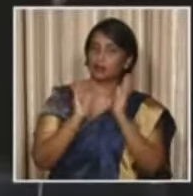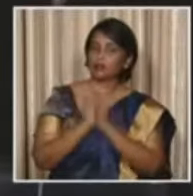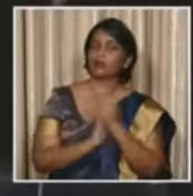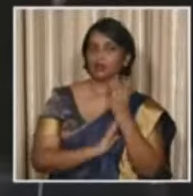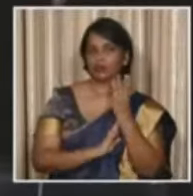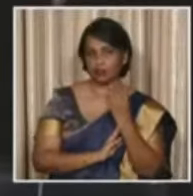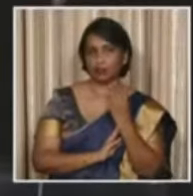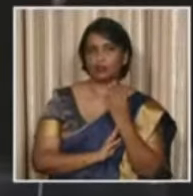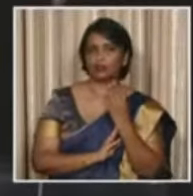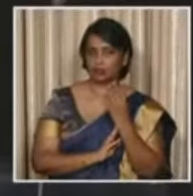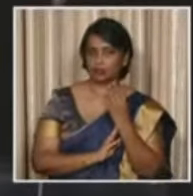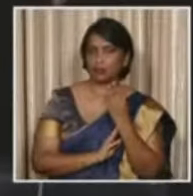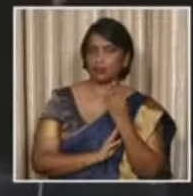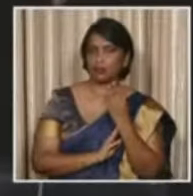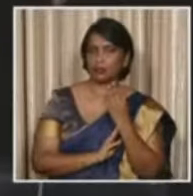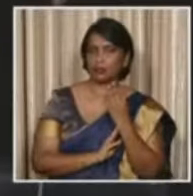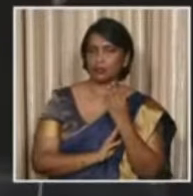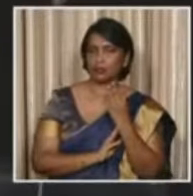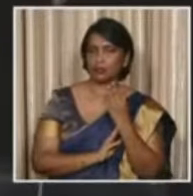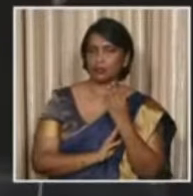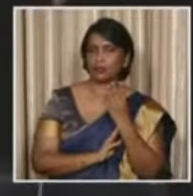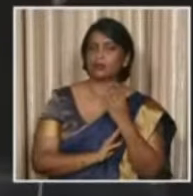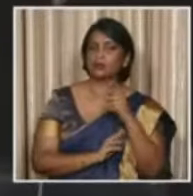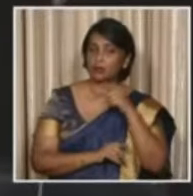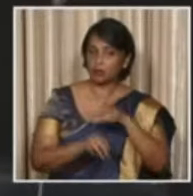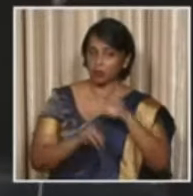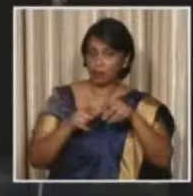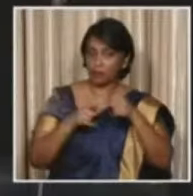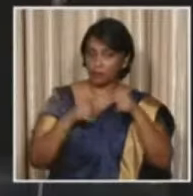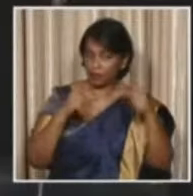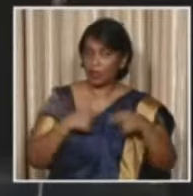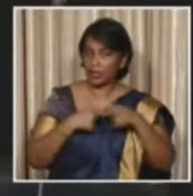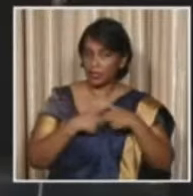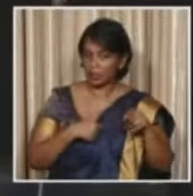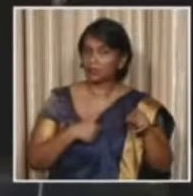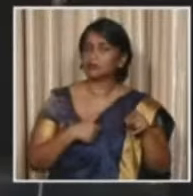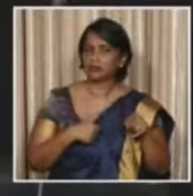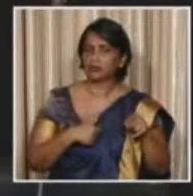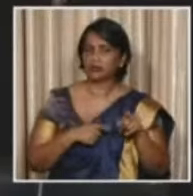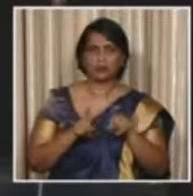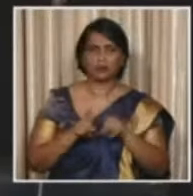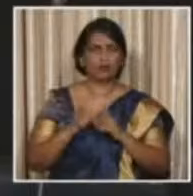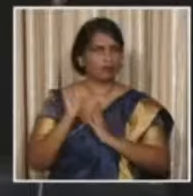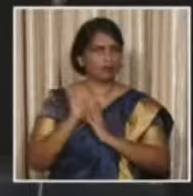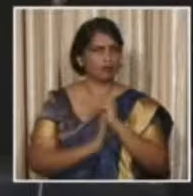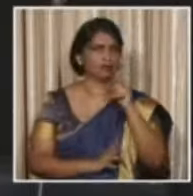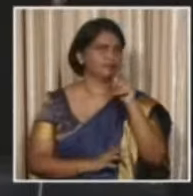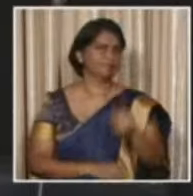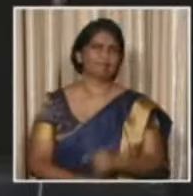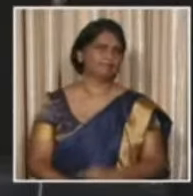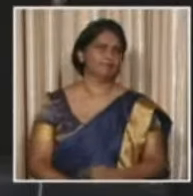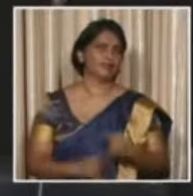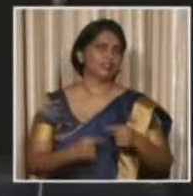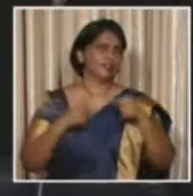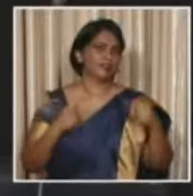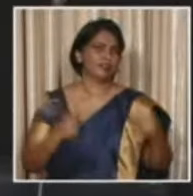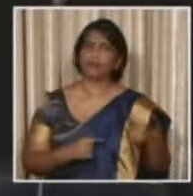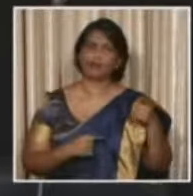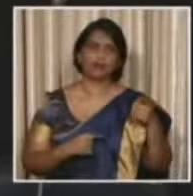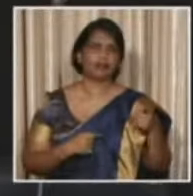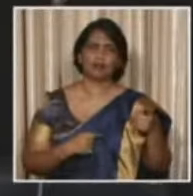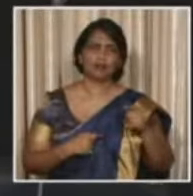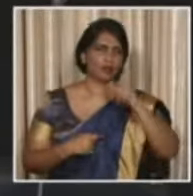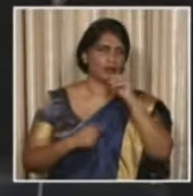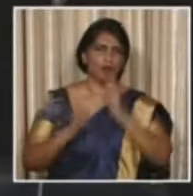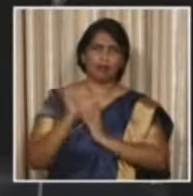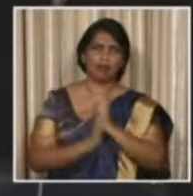තුනයිනේ ඩෙට් කොහොමද තියෙන්නේ. ඊළඟට දැන් මේකනම් විරුද්ධ වෙන්න හේතුව සදාචාරාත්මක අයිතියක් ඔබතුමාලට නැතුව ඇති විරුද්ධ වෙන්න. ඔබතුමාලට